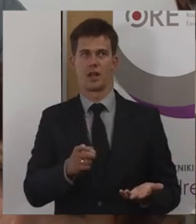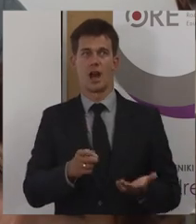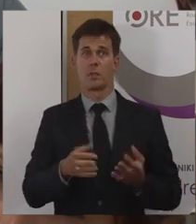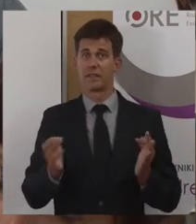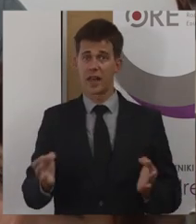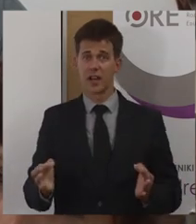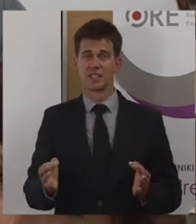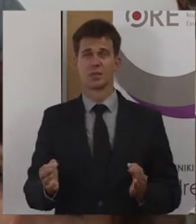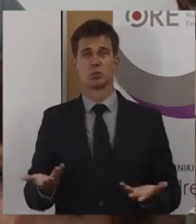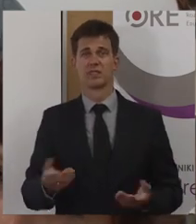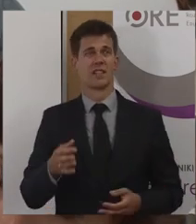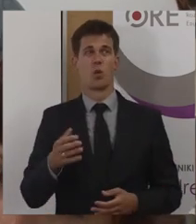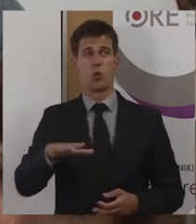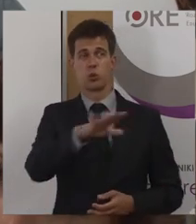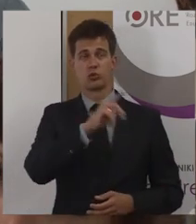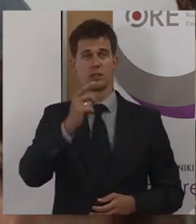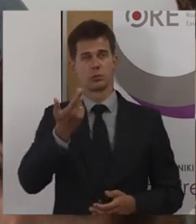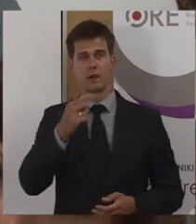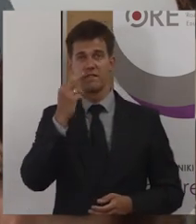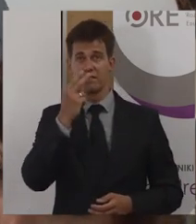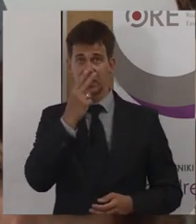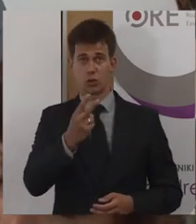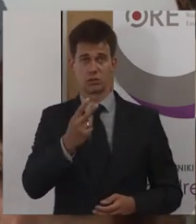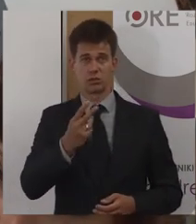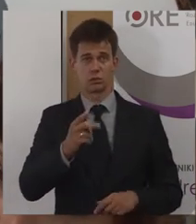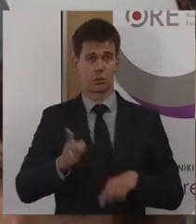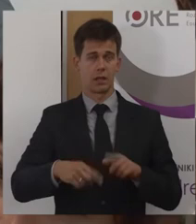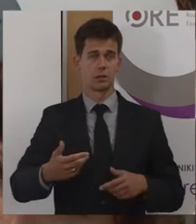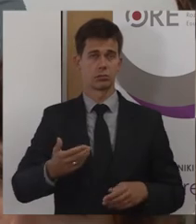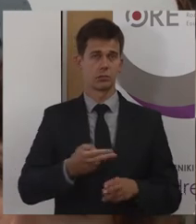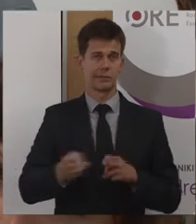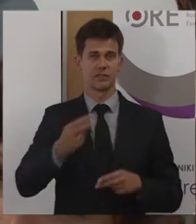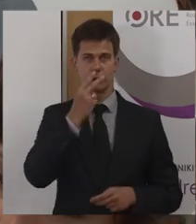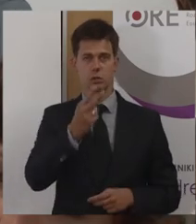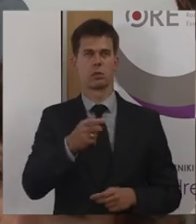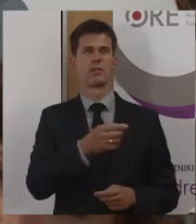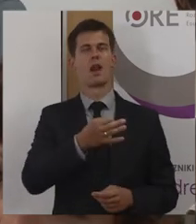gdzie żyjemy w epoce obrazków i chcemy, żeby to były obrazki. I tak myślimy, że to jest atrakcyjniej.